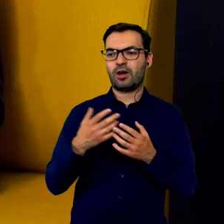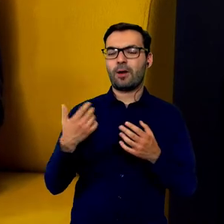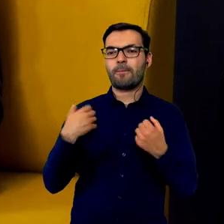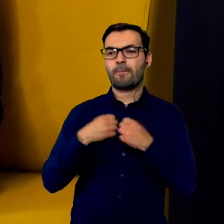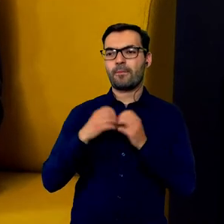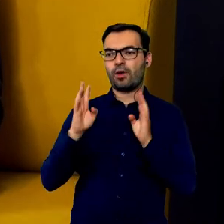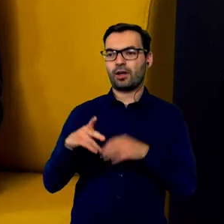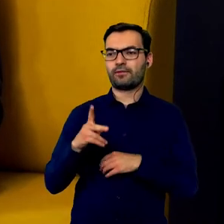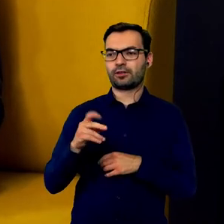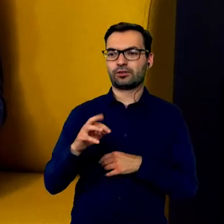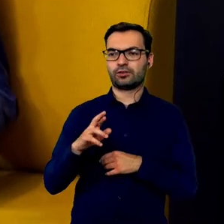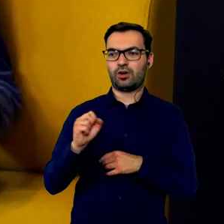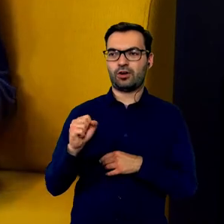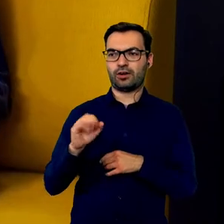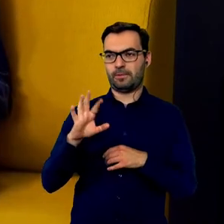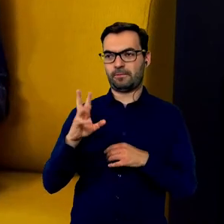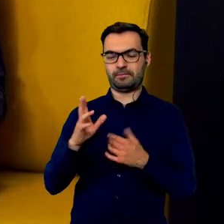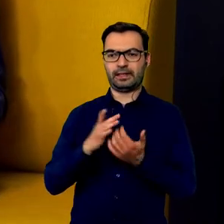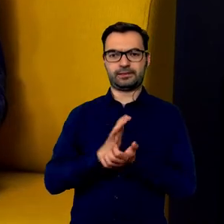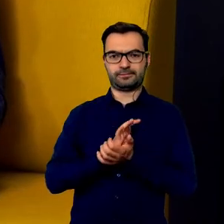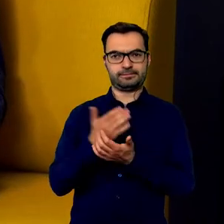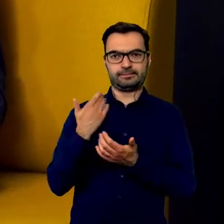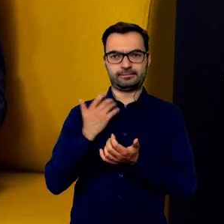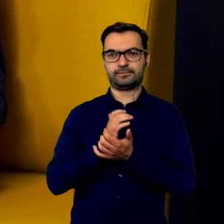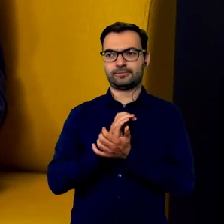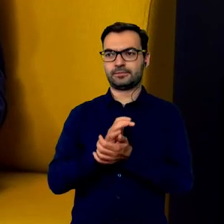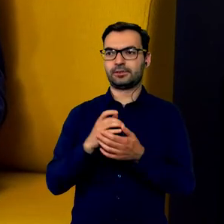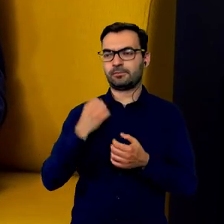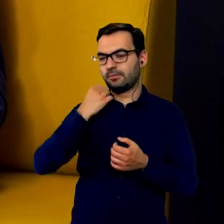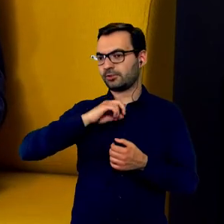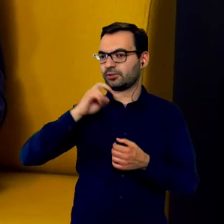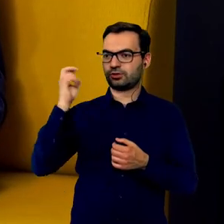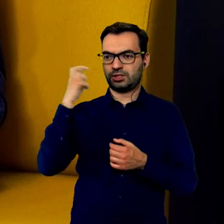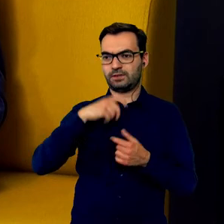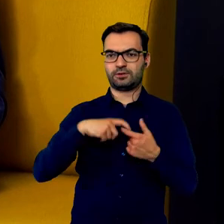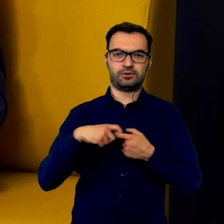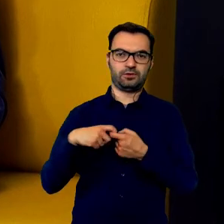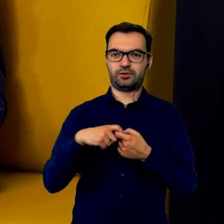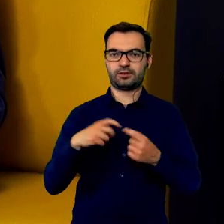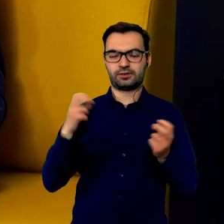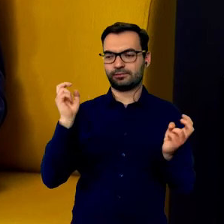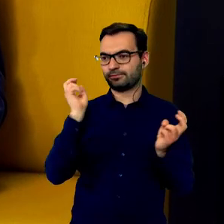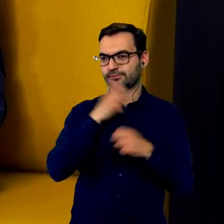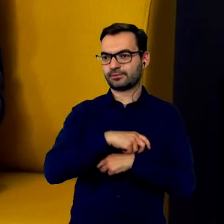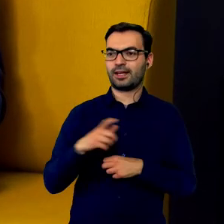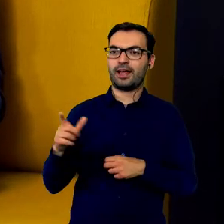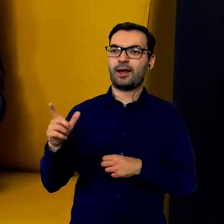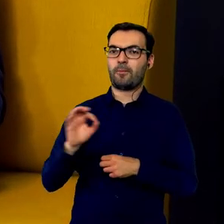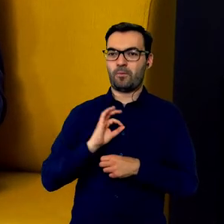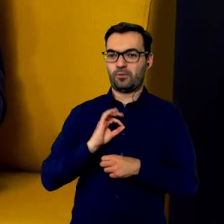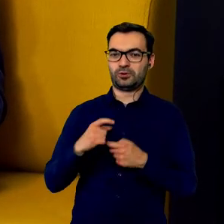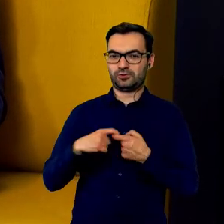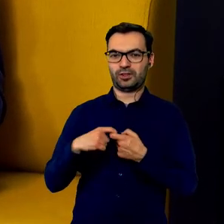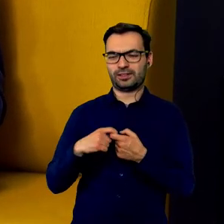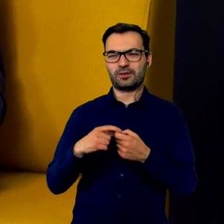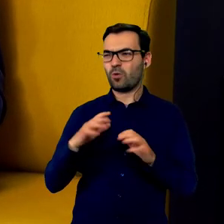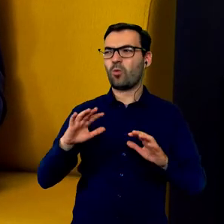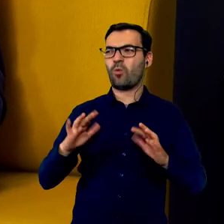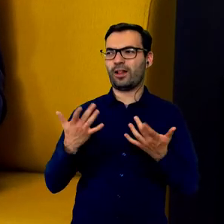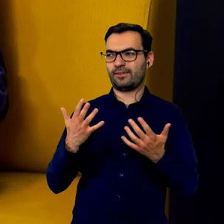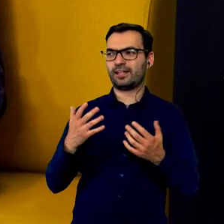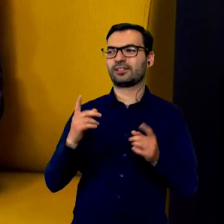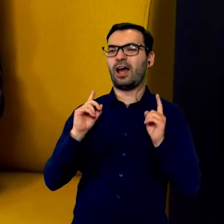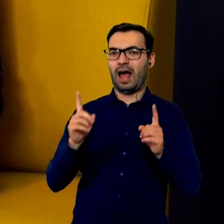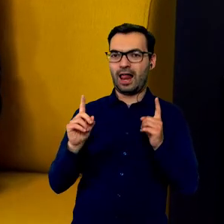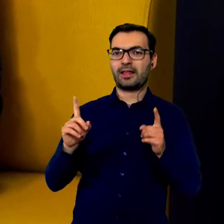piękną, która się pokazała na rynku. To był bardzo ciekawy związek. Nasz jest o wiele prostszy, ale też